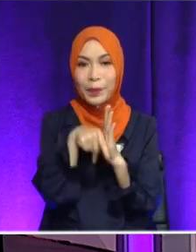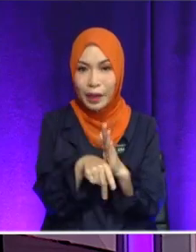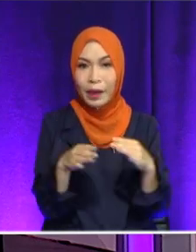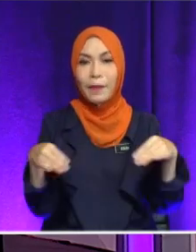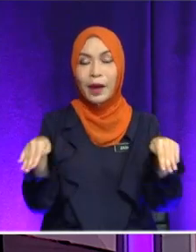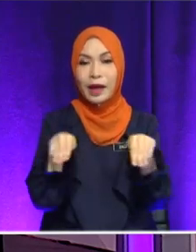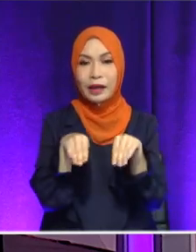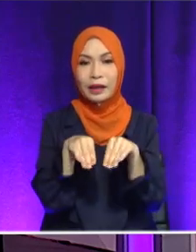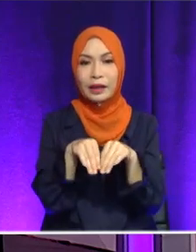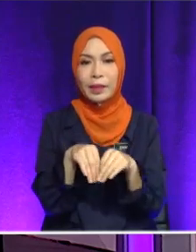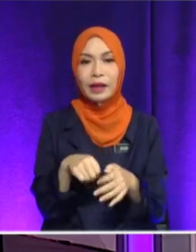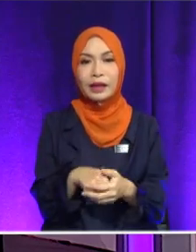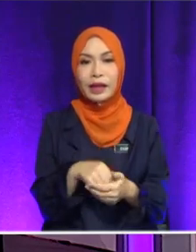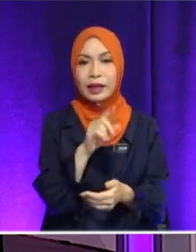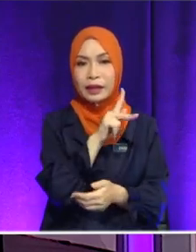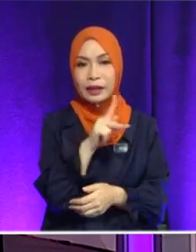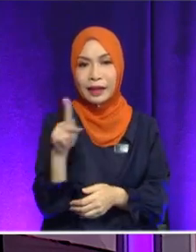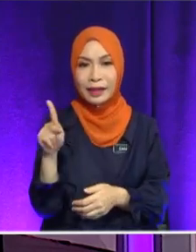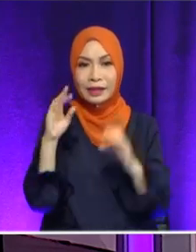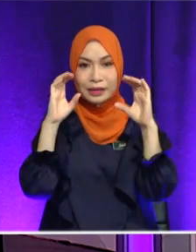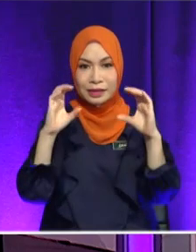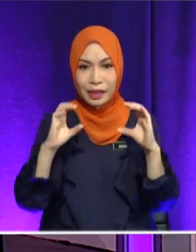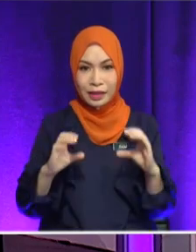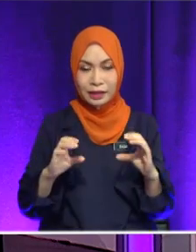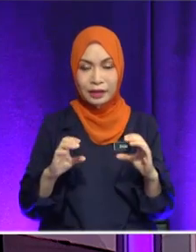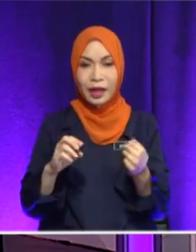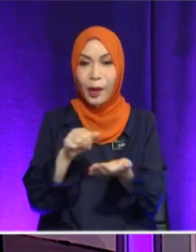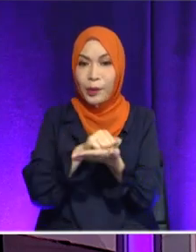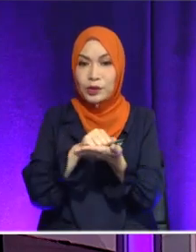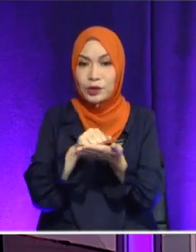teknik fotografi contohnya kita ambil kita cuci